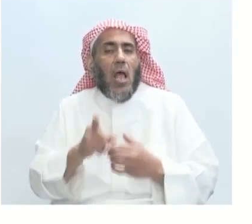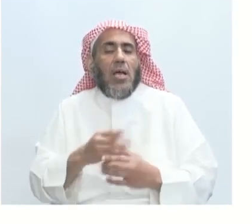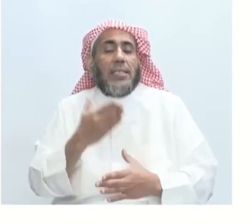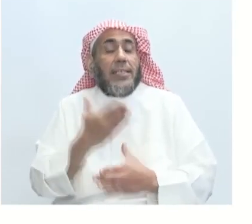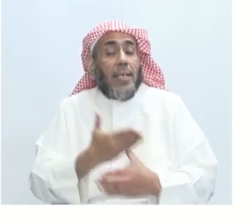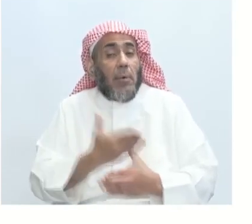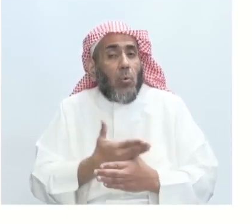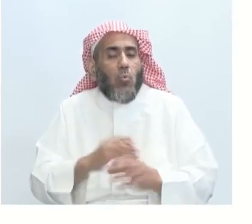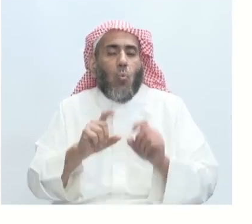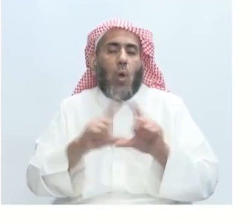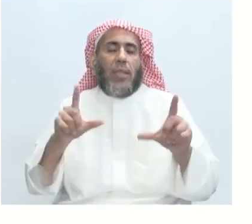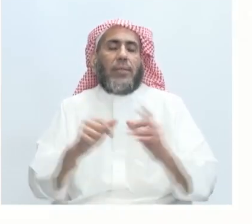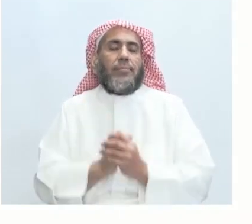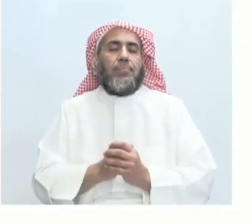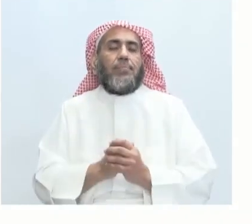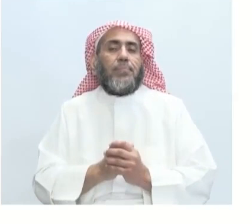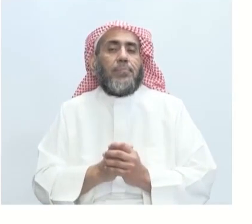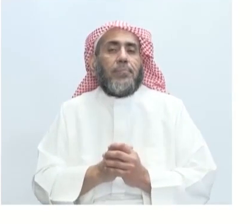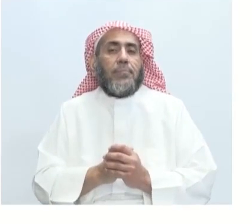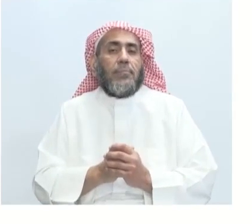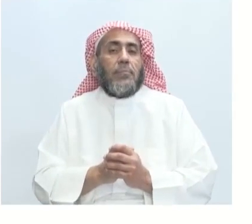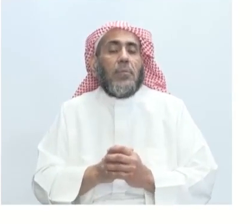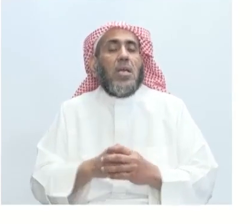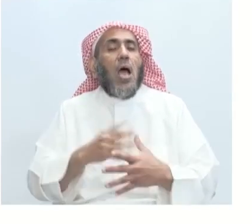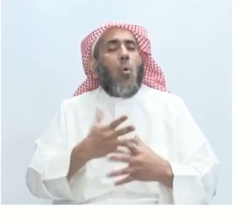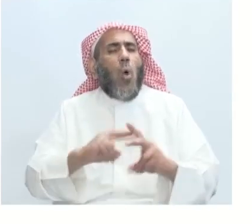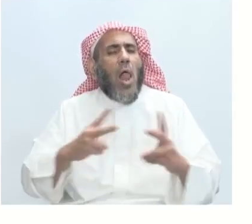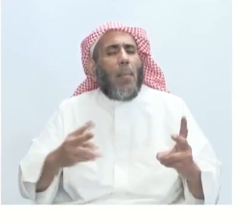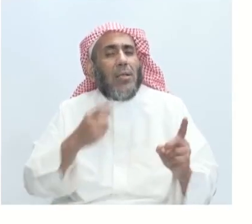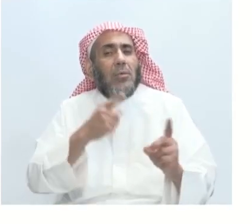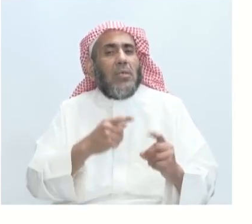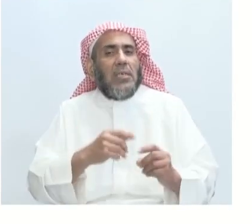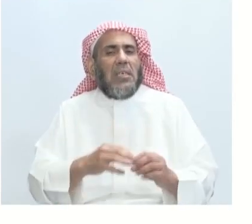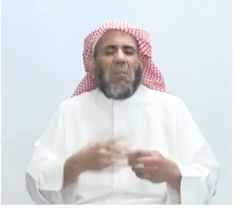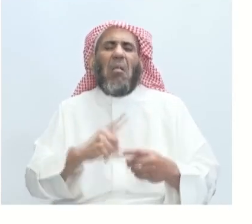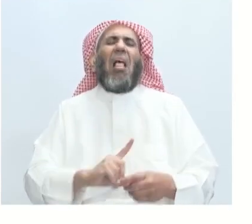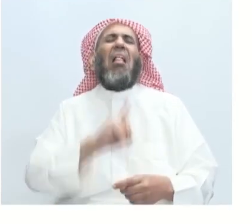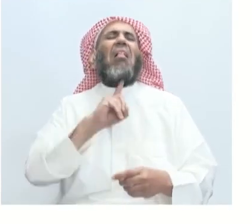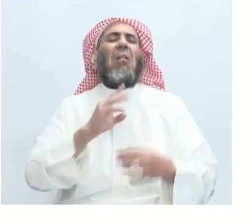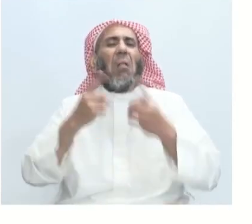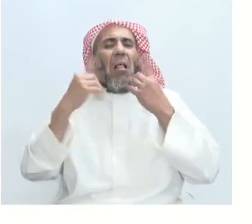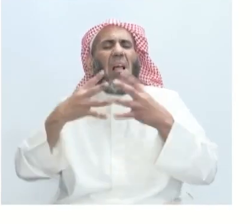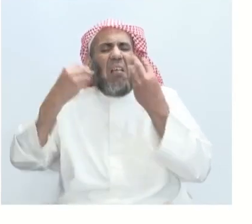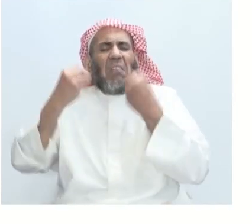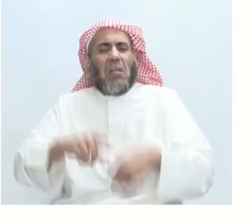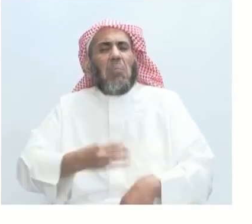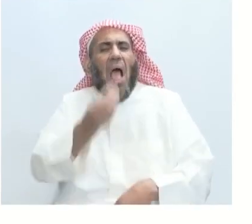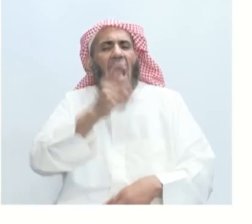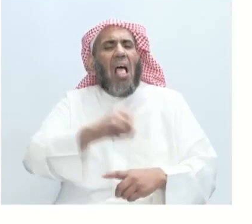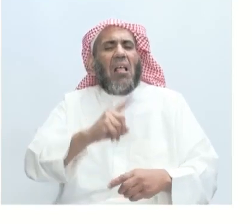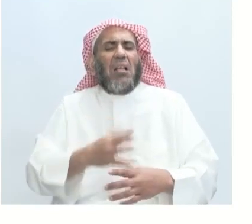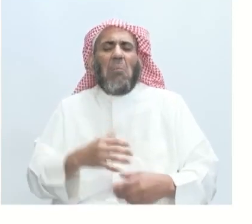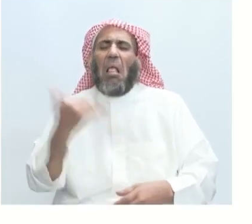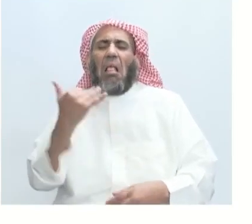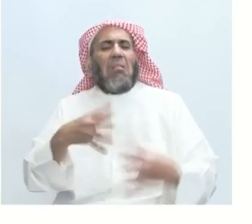سبب واضح اعراضه الملل من الحياه فقدان الشهيه عدم